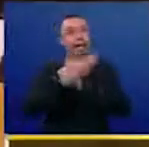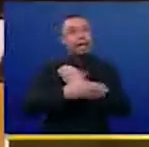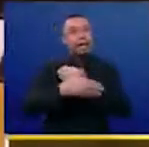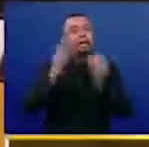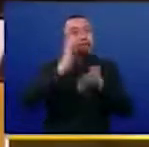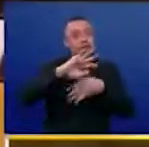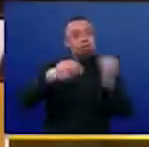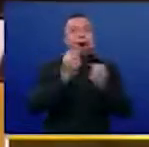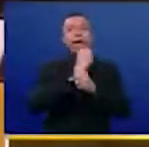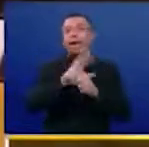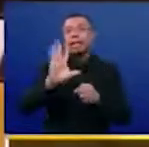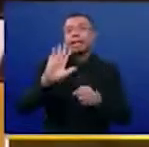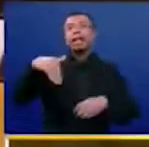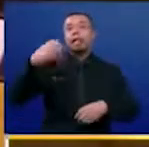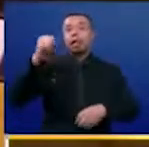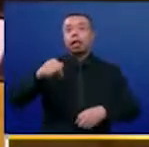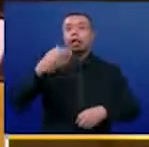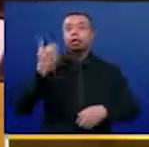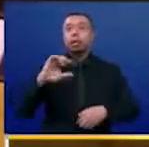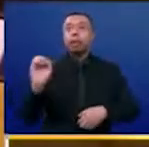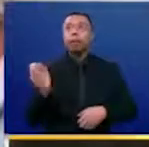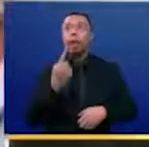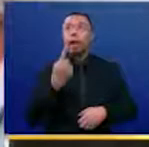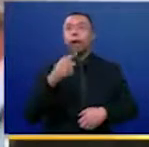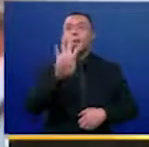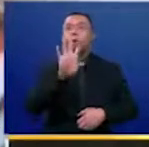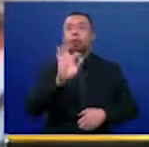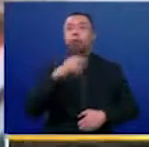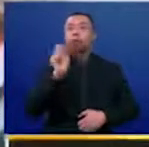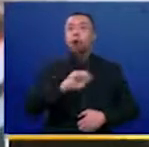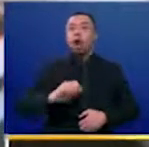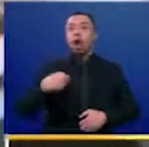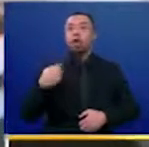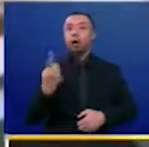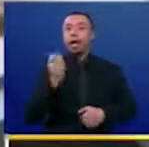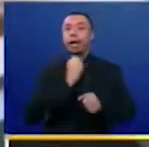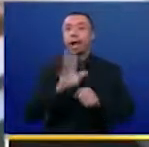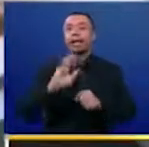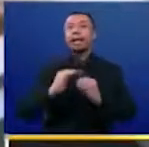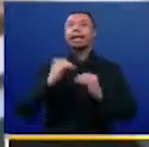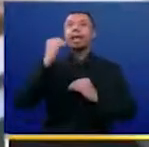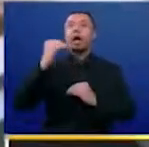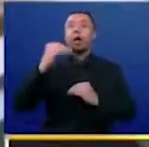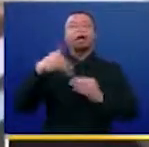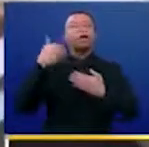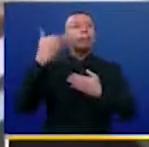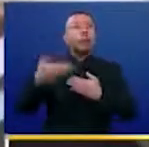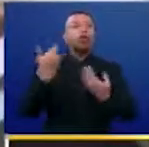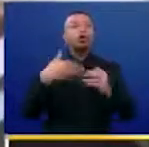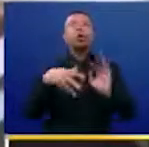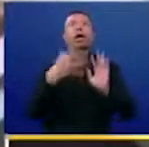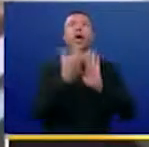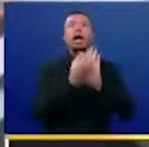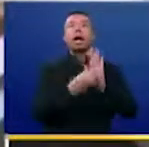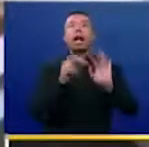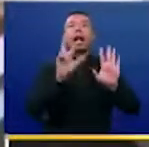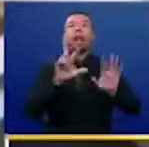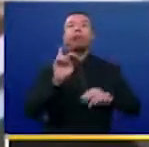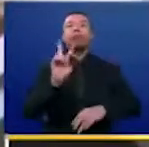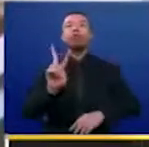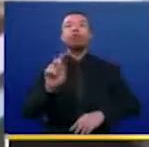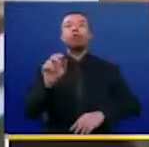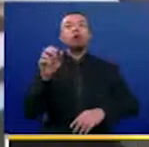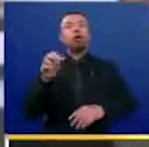ini kita mulai menginisiasi 40 sekolah swasta gratis yang tahun depan kita tingkatkan sudah teranggarkan 82 sekolah swasta